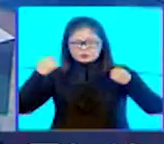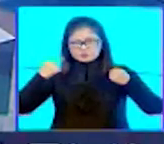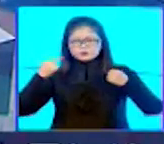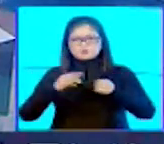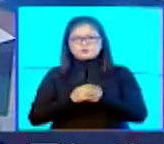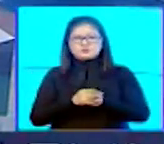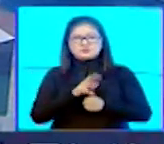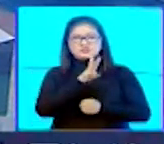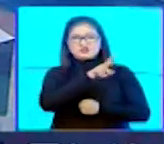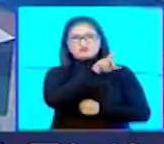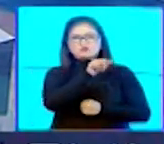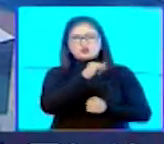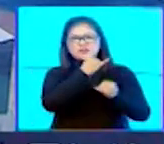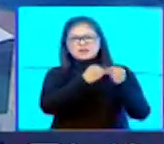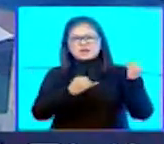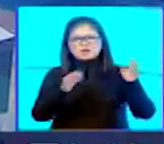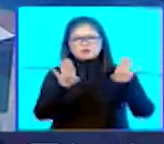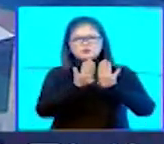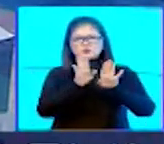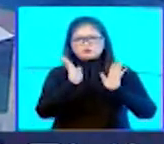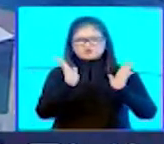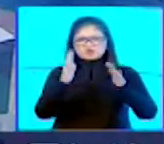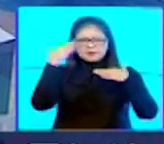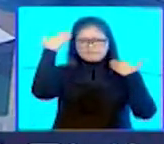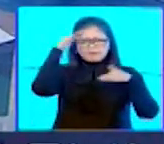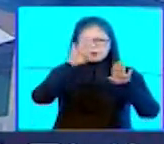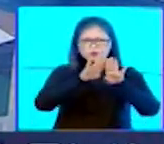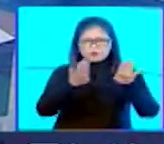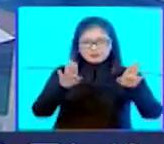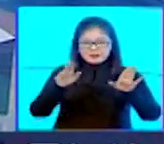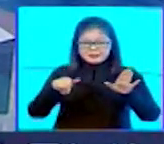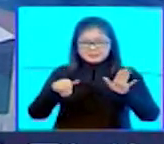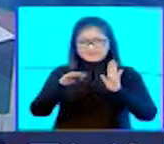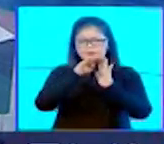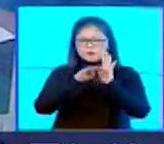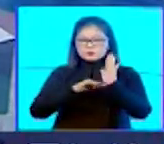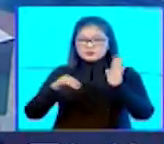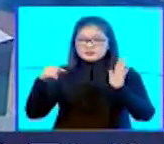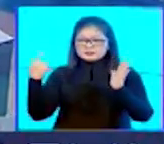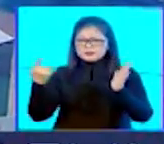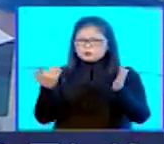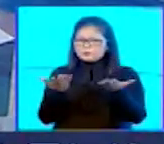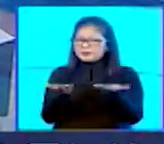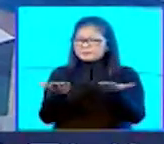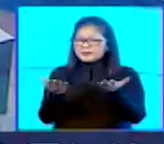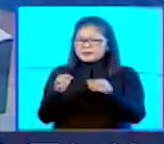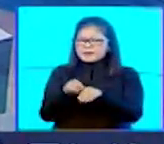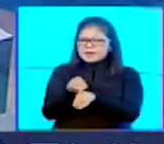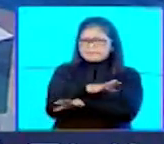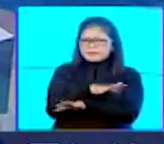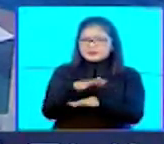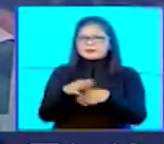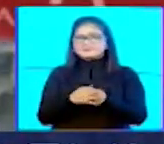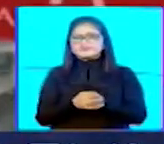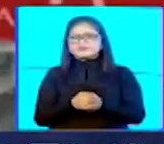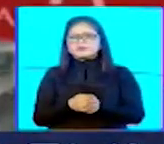bulan terakhir tutup, sejumlah mal kini kembali beroperasi. Bagaimana protokol kesehatan yang diterapkan di mal, Pak? Ya, sekarang ada